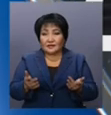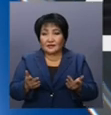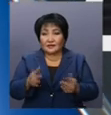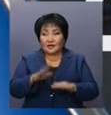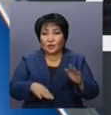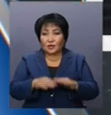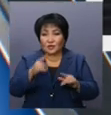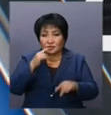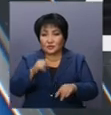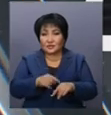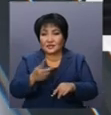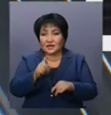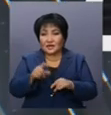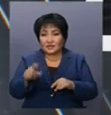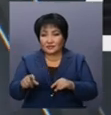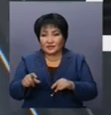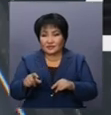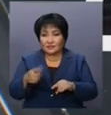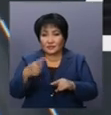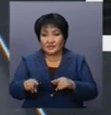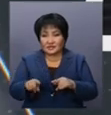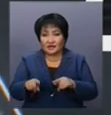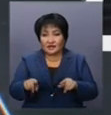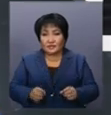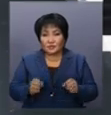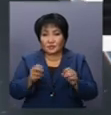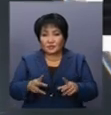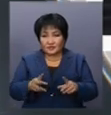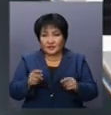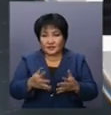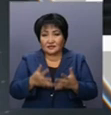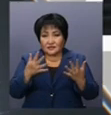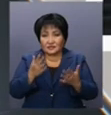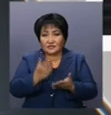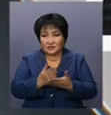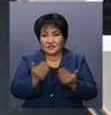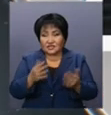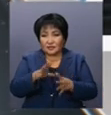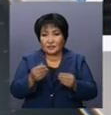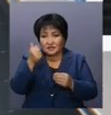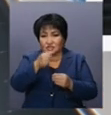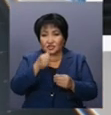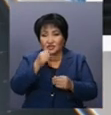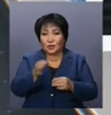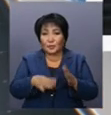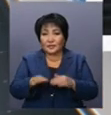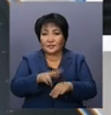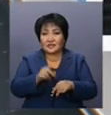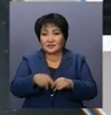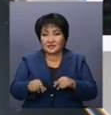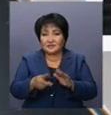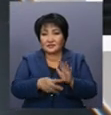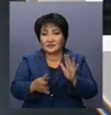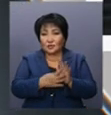Қолға түскен екі адамның да басқа қылмыстық әрекеттерге қатысы бар жоғын анықтап жатырмыз. Жалпы биылғы жылы облыс полицейлері 89